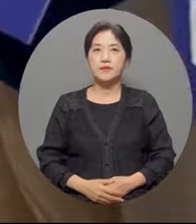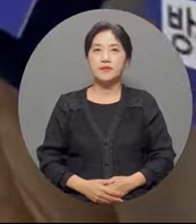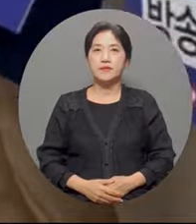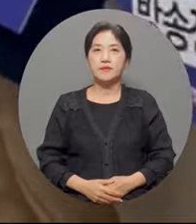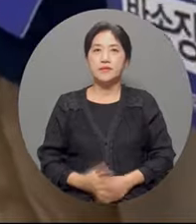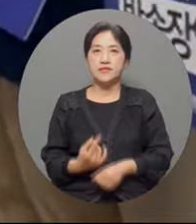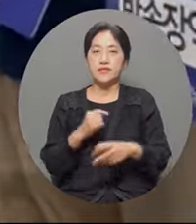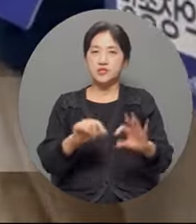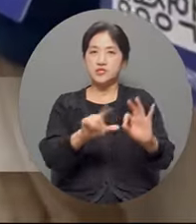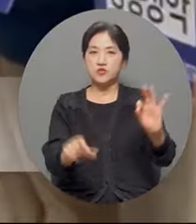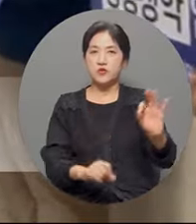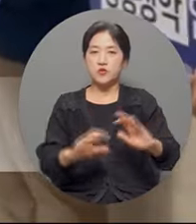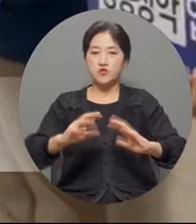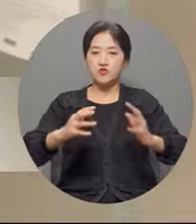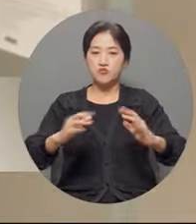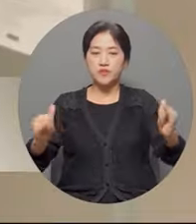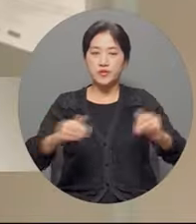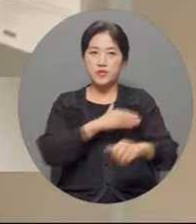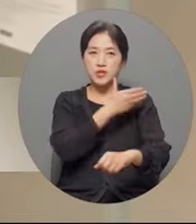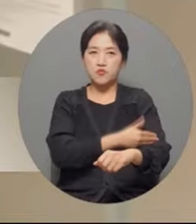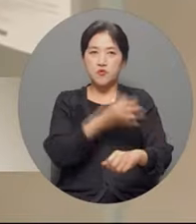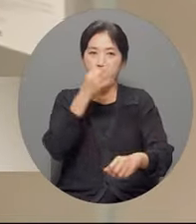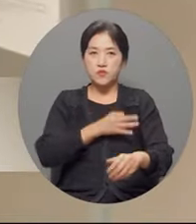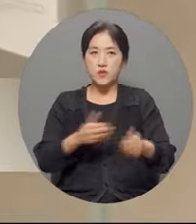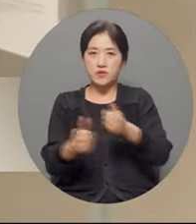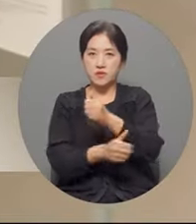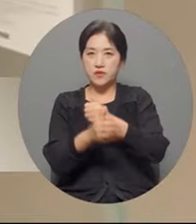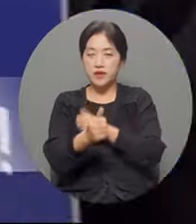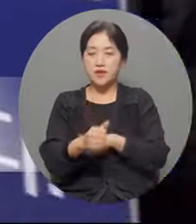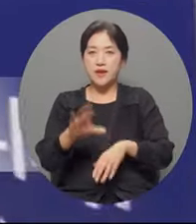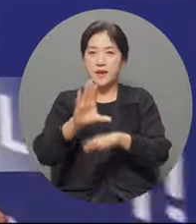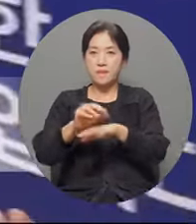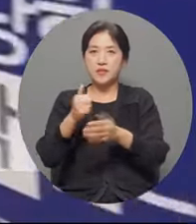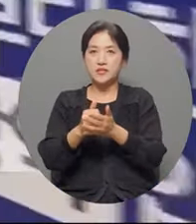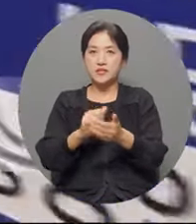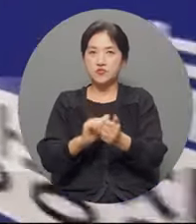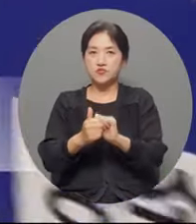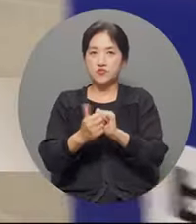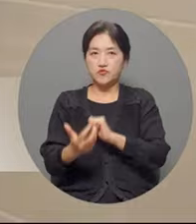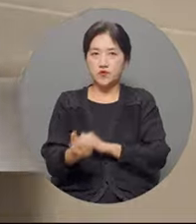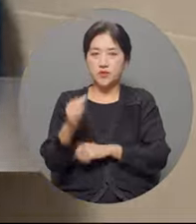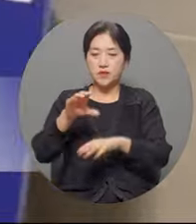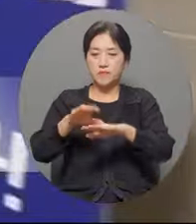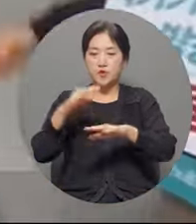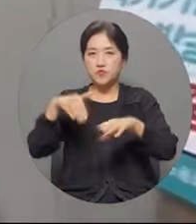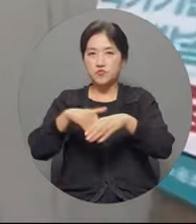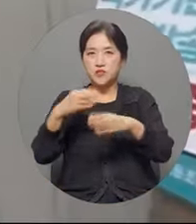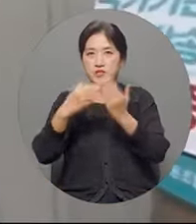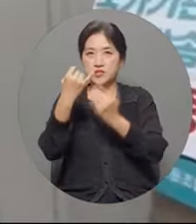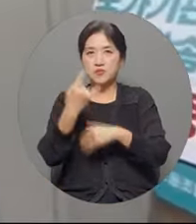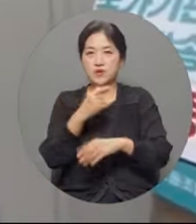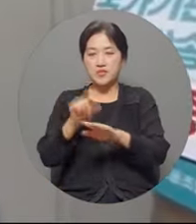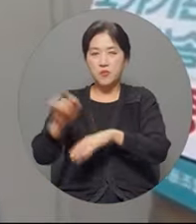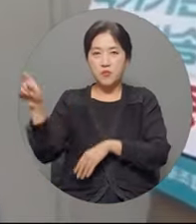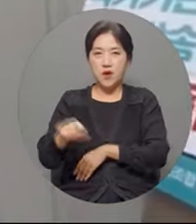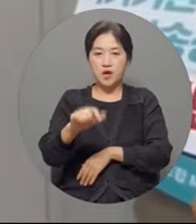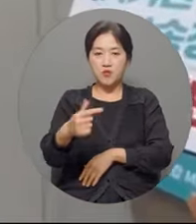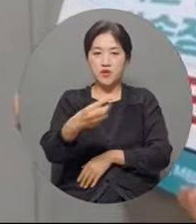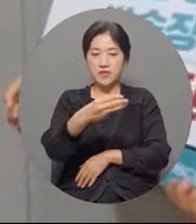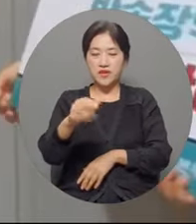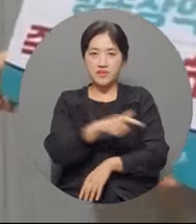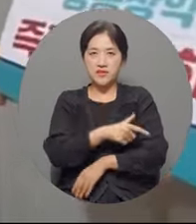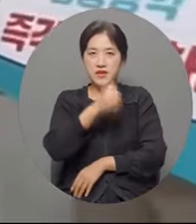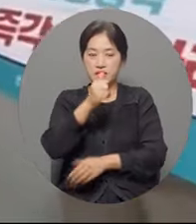지난해 10월 국민권익 위원회는 MBC 대주주인 방송문화 진흥회 사무실을 찾아왔습니다 권태선 이사장이